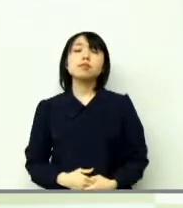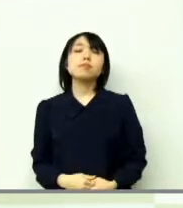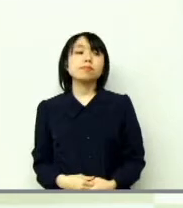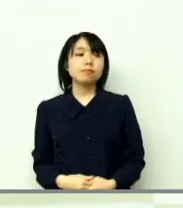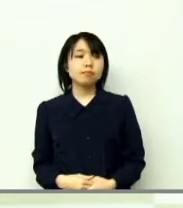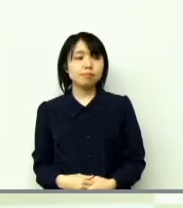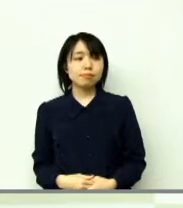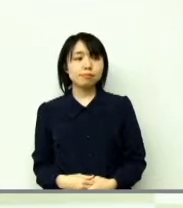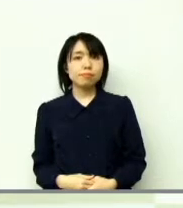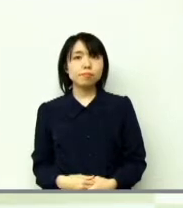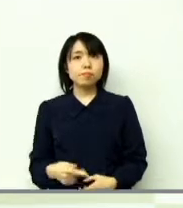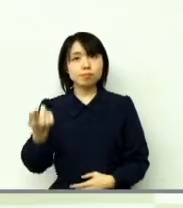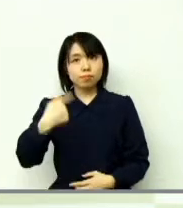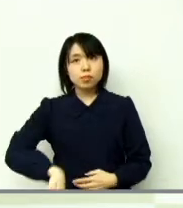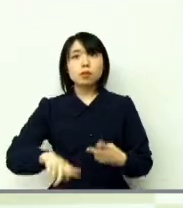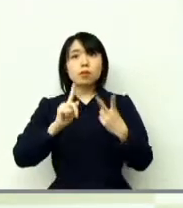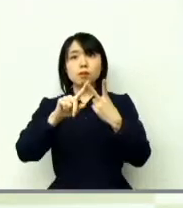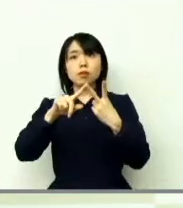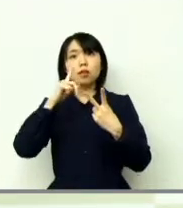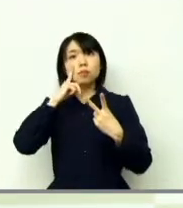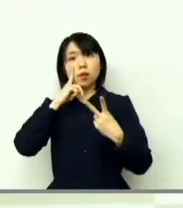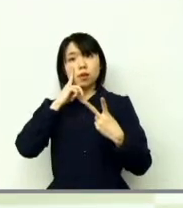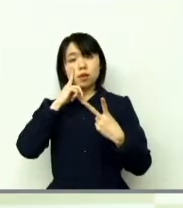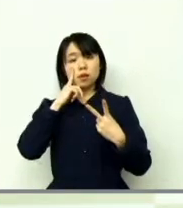。続きまして2点目、